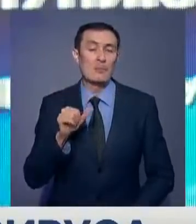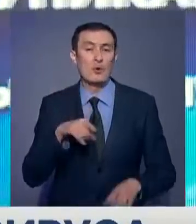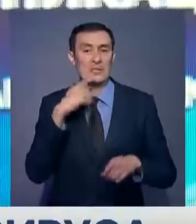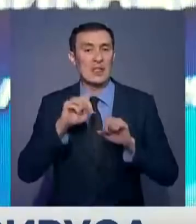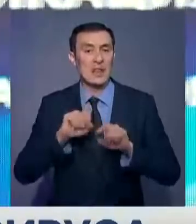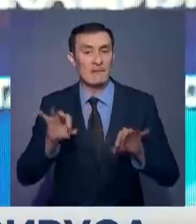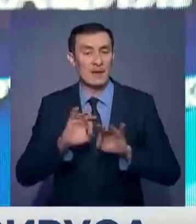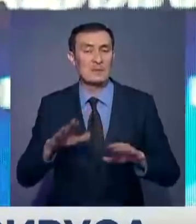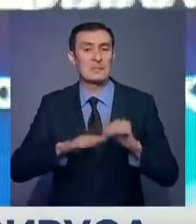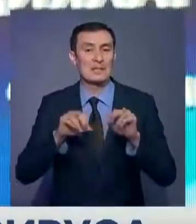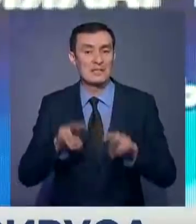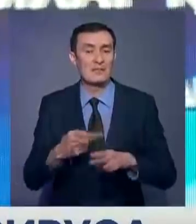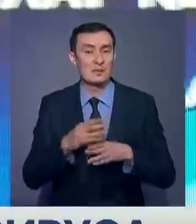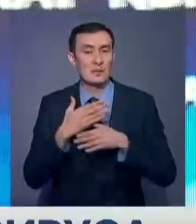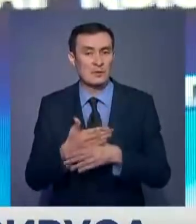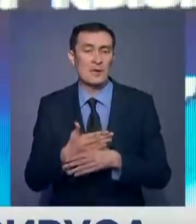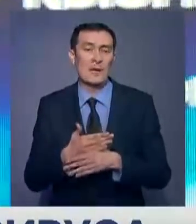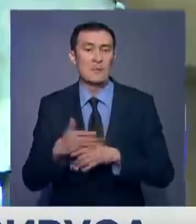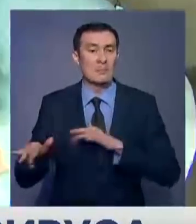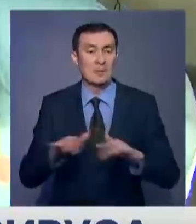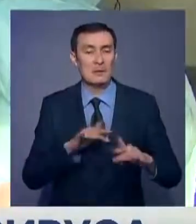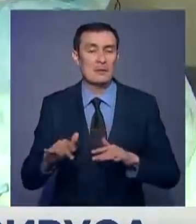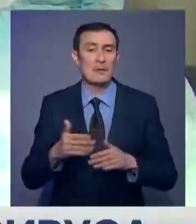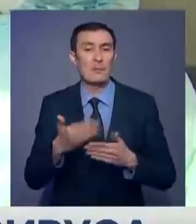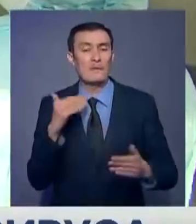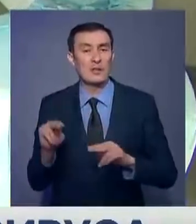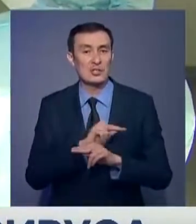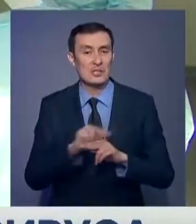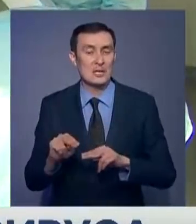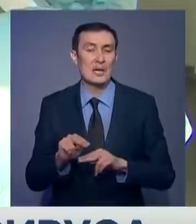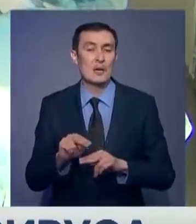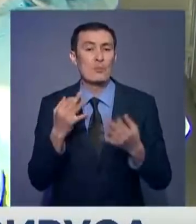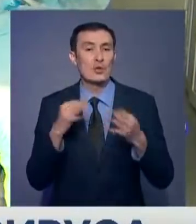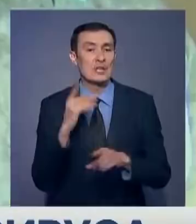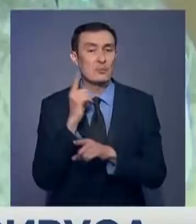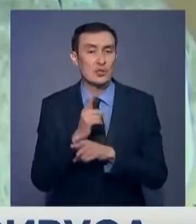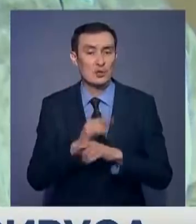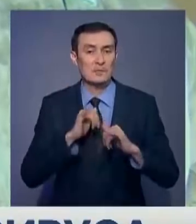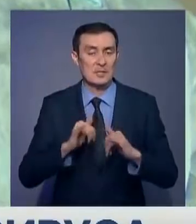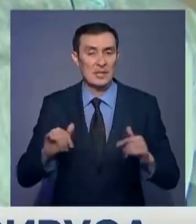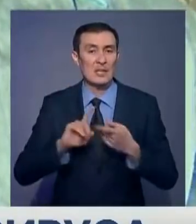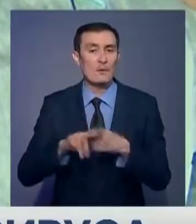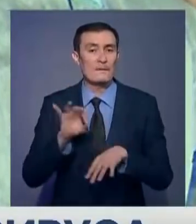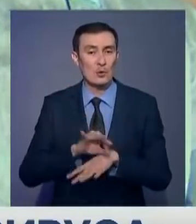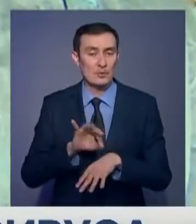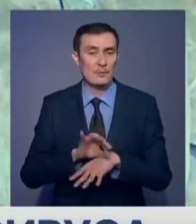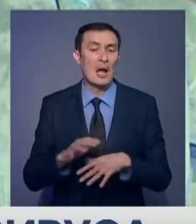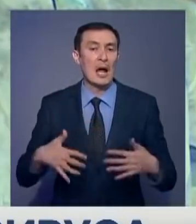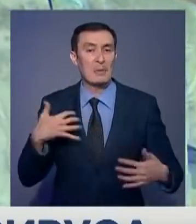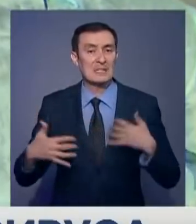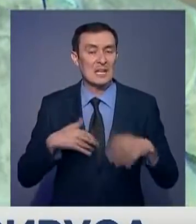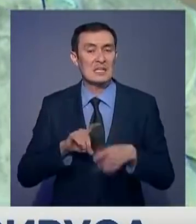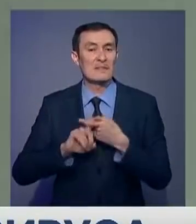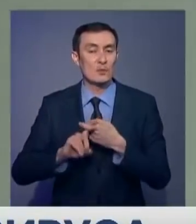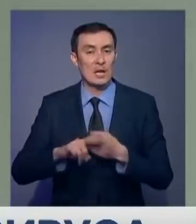По словам специалистов, этому способствовали предпринимаемые в стране профилактические меры по недопущению распространения коронавируса.